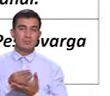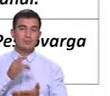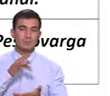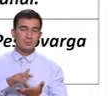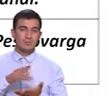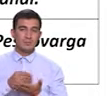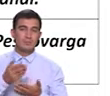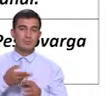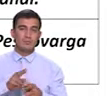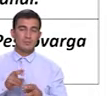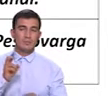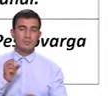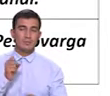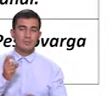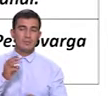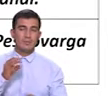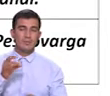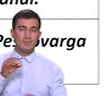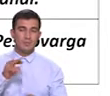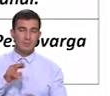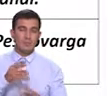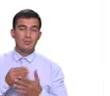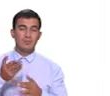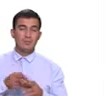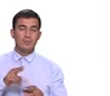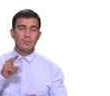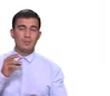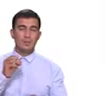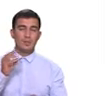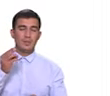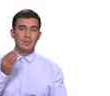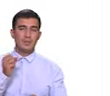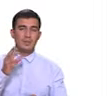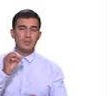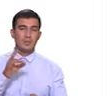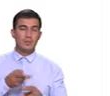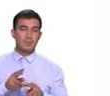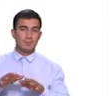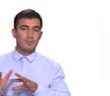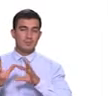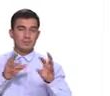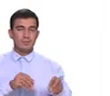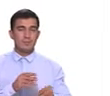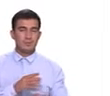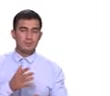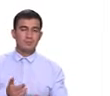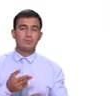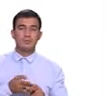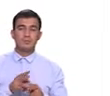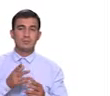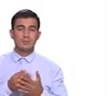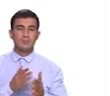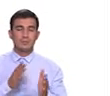Baxtriyadan Peshovarga ko'chirilgan edi uning davrida. Endi bugungi mavzumiz bo'yicha davom ettiramiz. Ya'ni